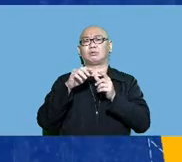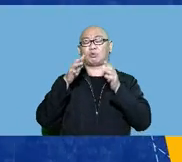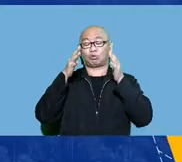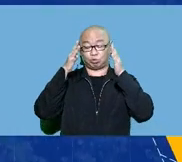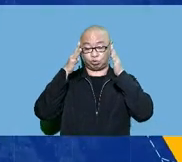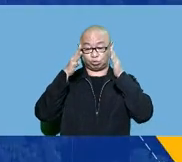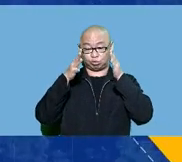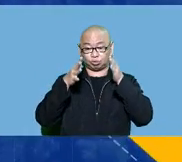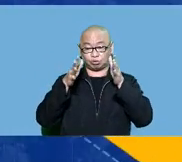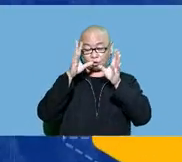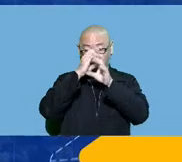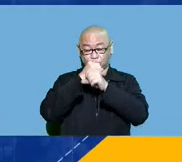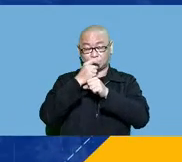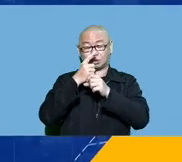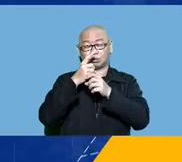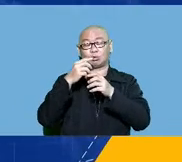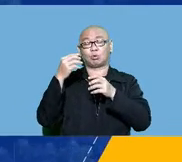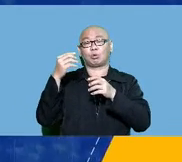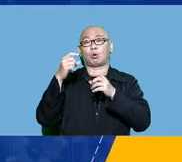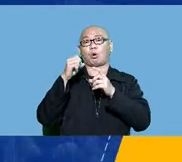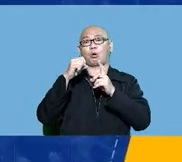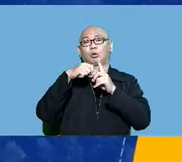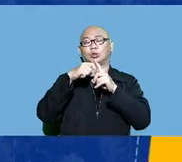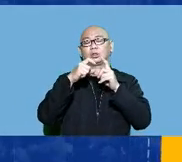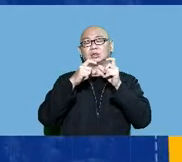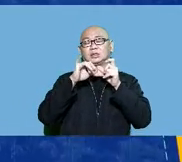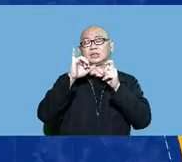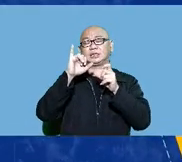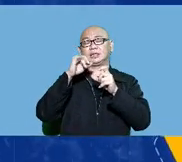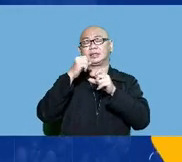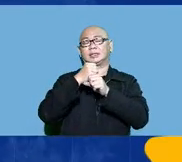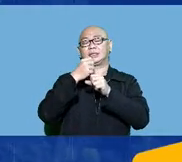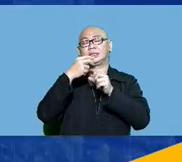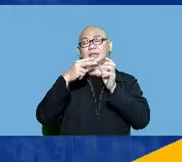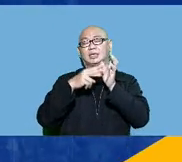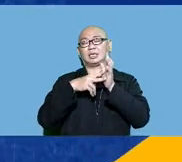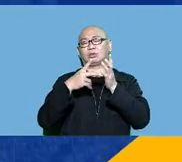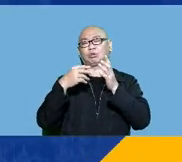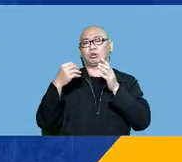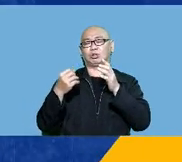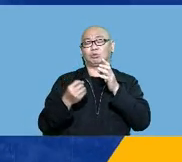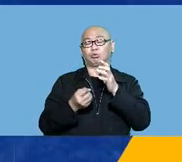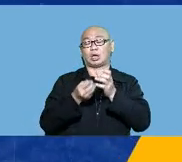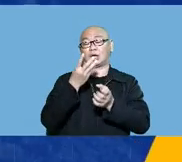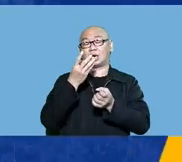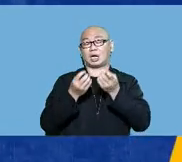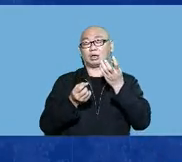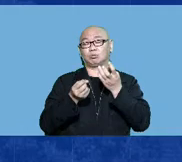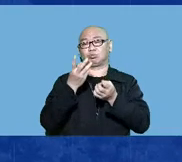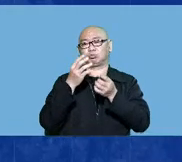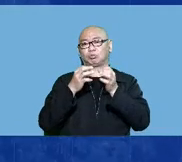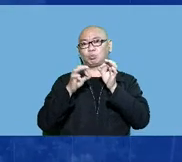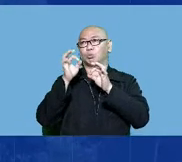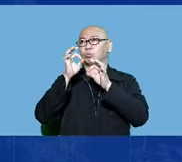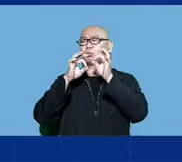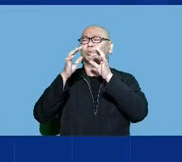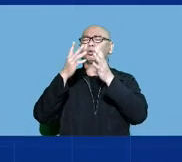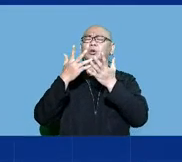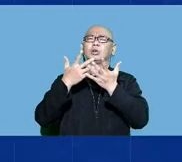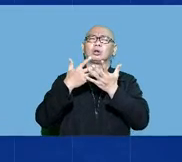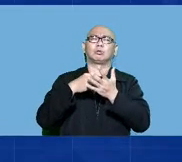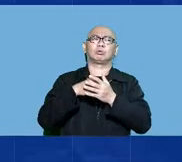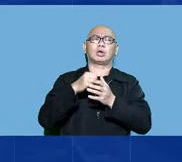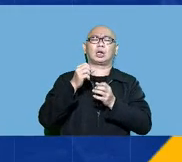konsentrasi oksigen atau konsentrasi gelembung udara di dasar salurannya itu masih kurang dari